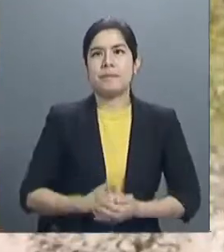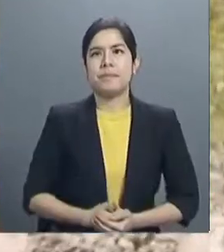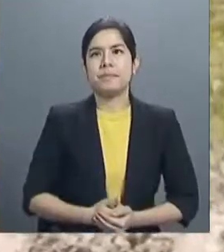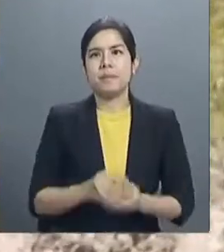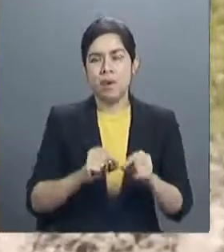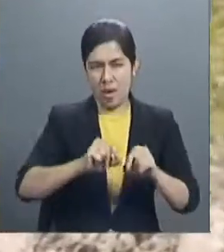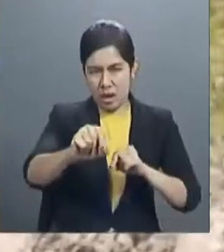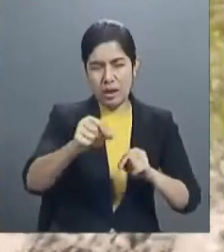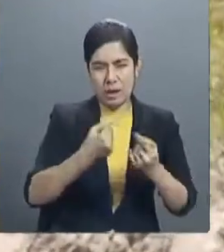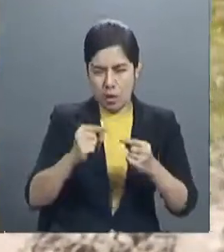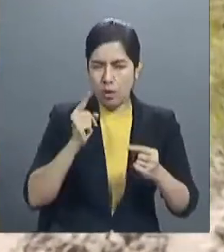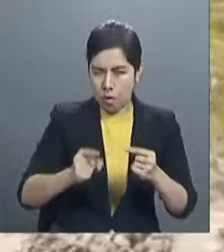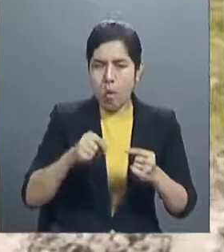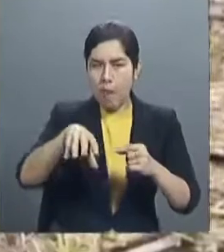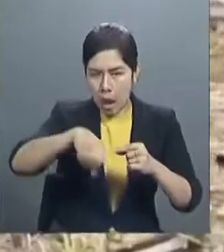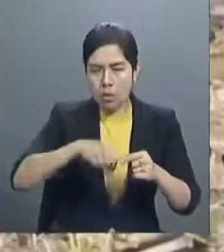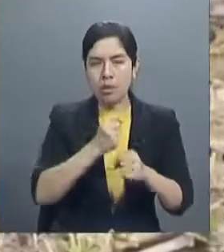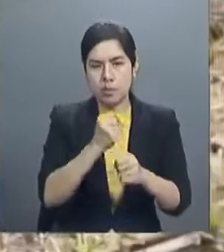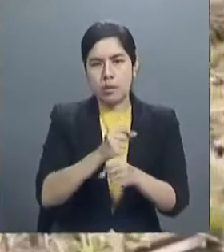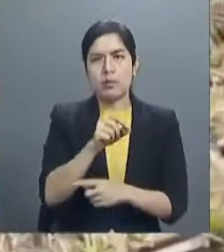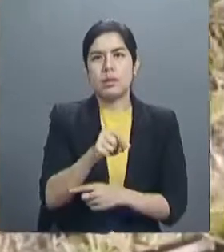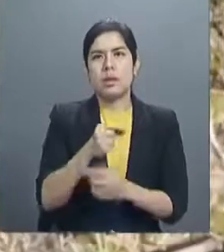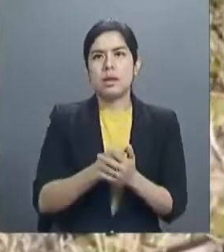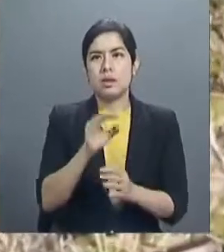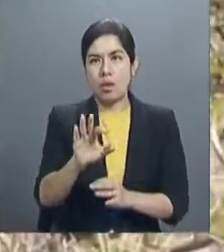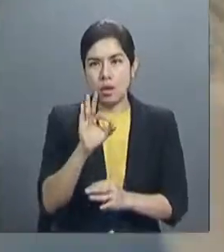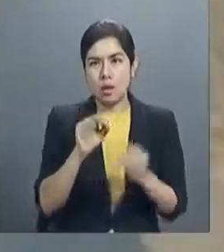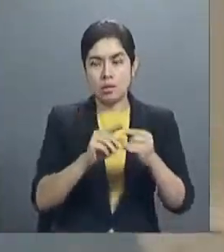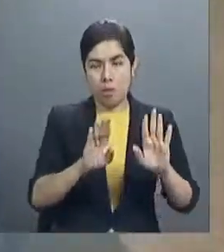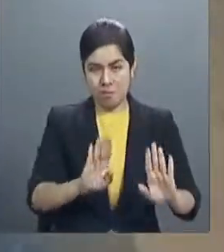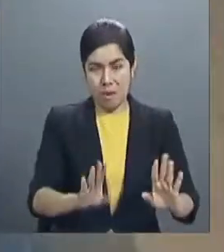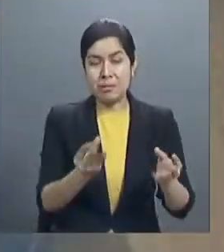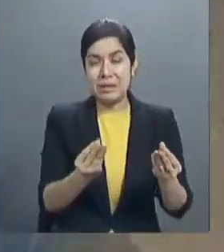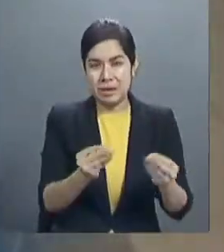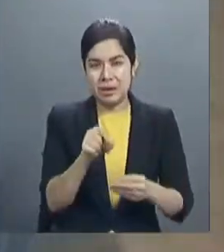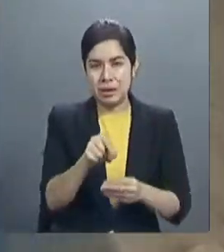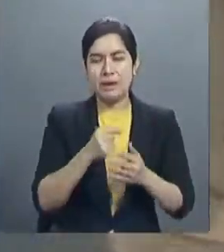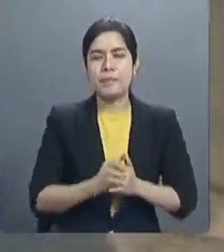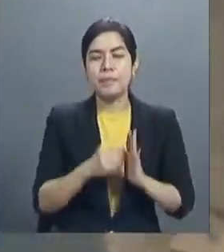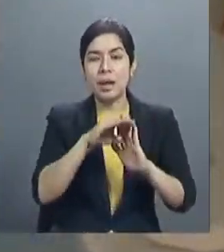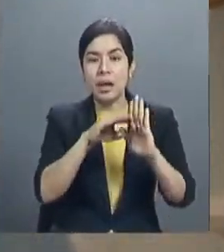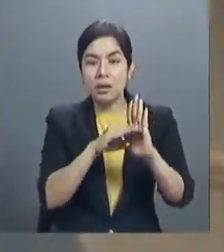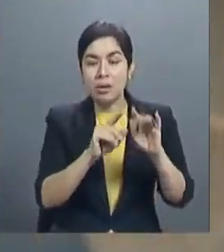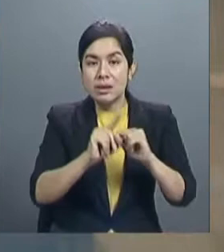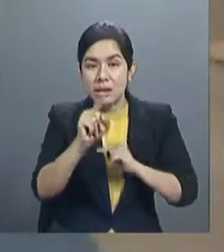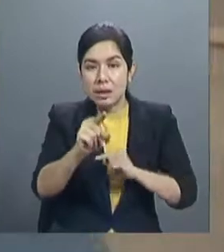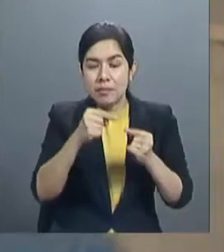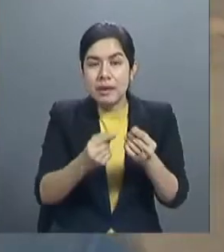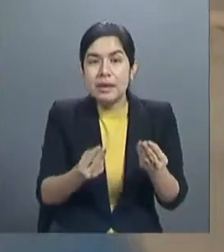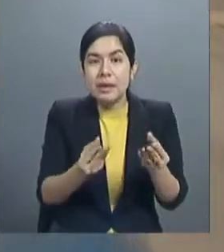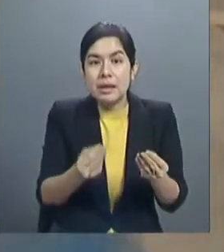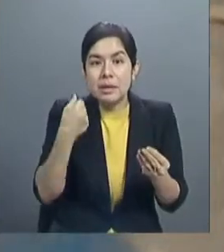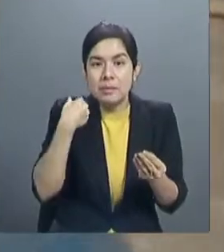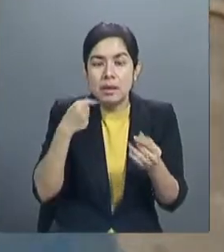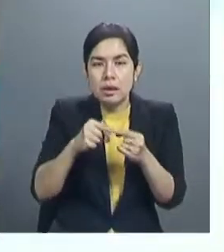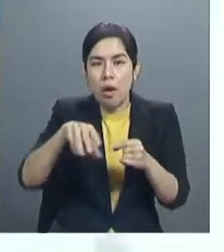ได้ก็ได้นำมาเอามันนี่ล่ะคือมองที่เฮาเลือกแล้ว ขั้นตอนแรกหลังจากที่นำดินมาจากหน้าแ